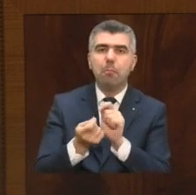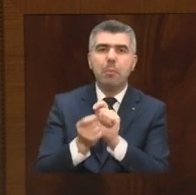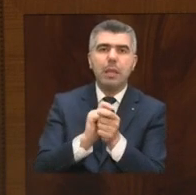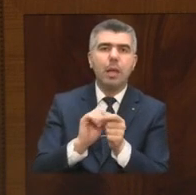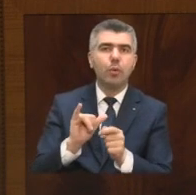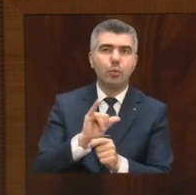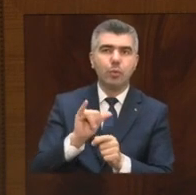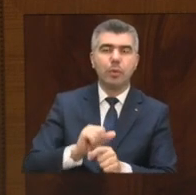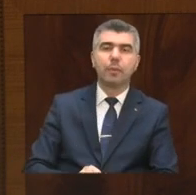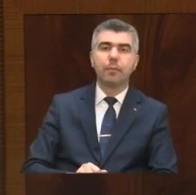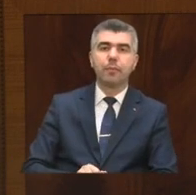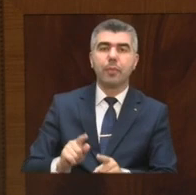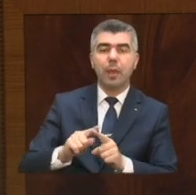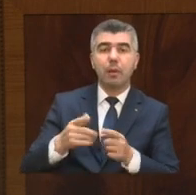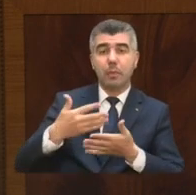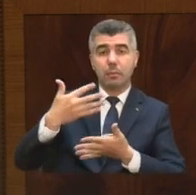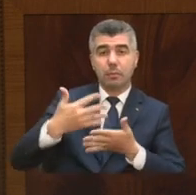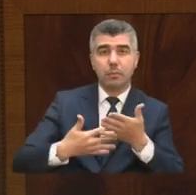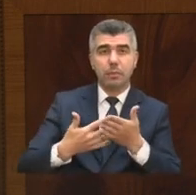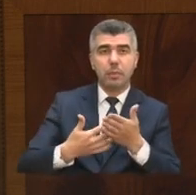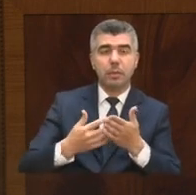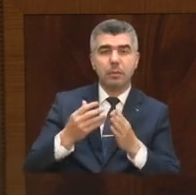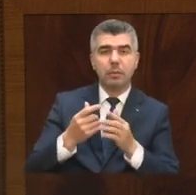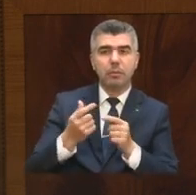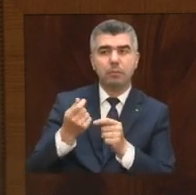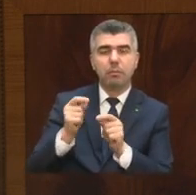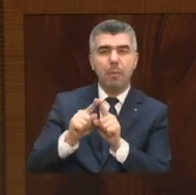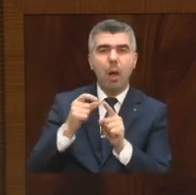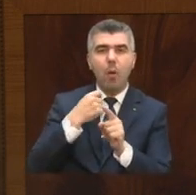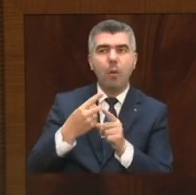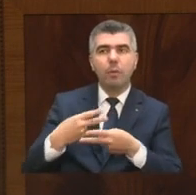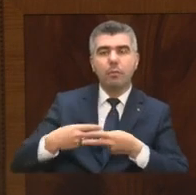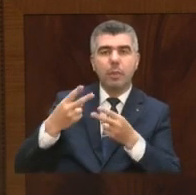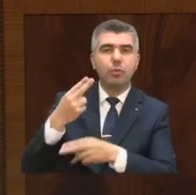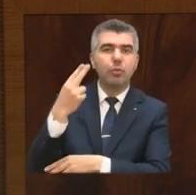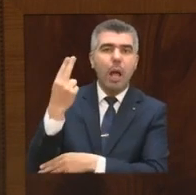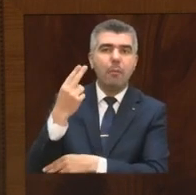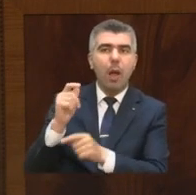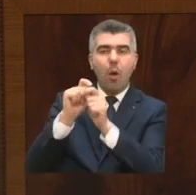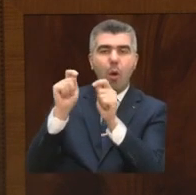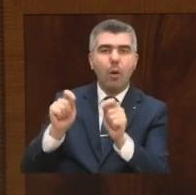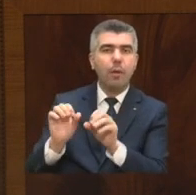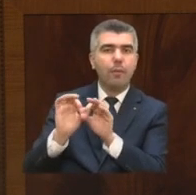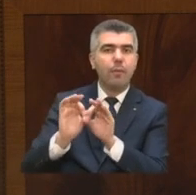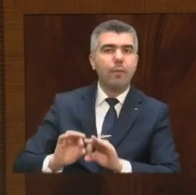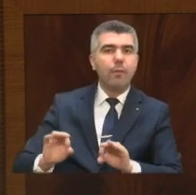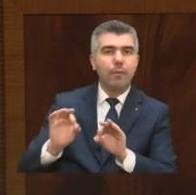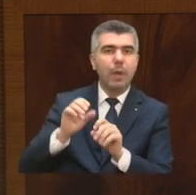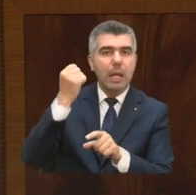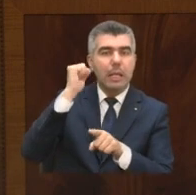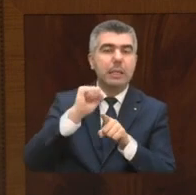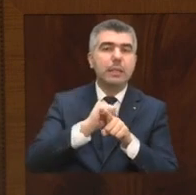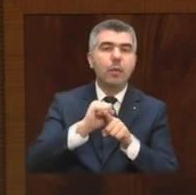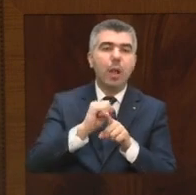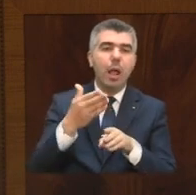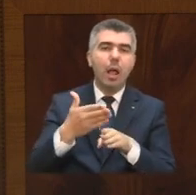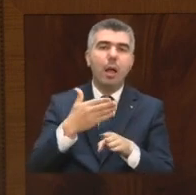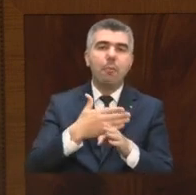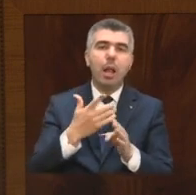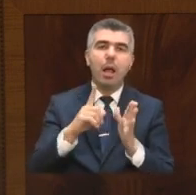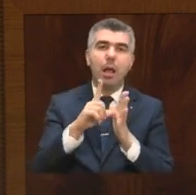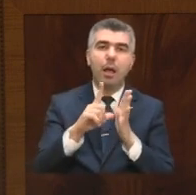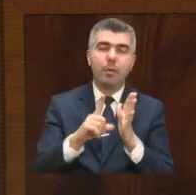اصدرت مذكره تامر وتهدد الجامعات ضدا على استقلاليتها باعداد مسالك التكوين قبل صدور القواني المؤطره